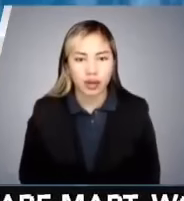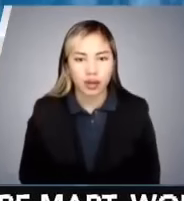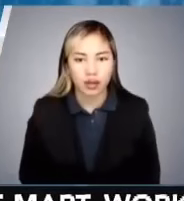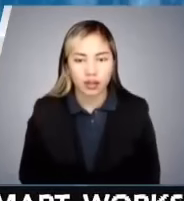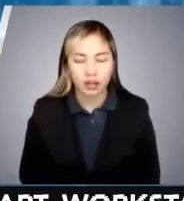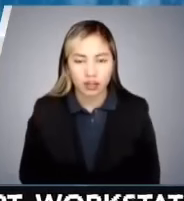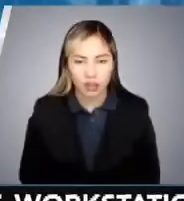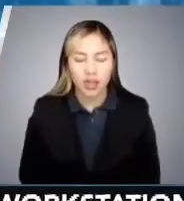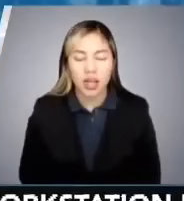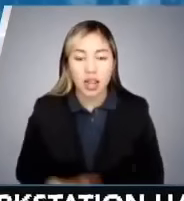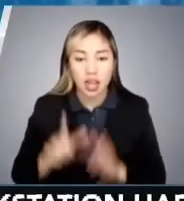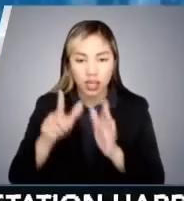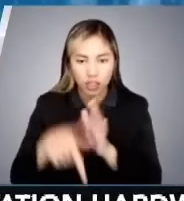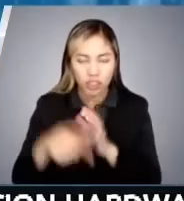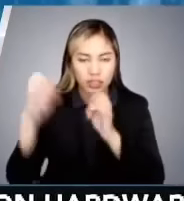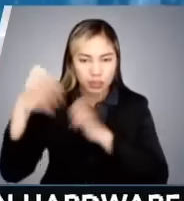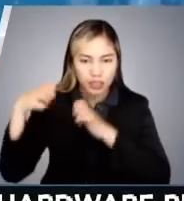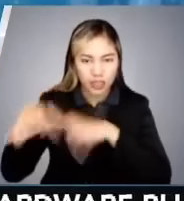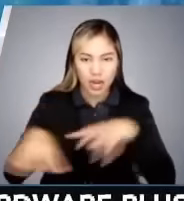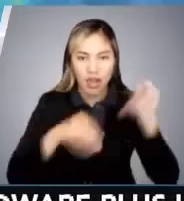Hiner.